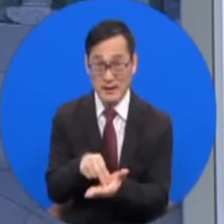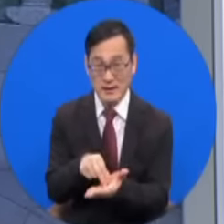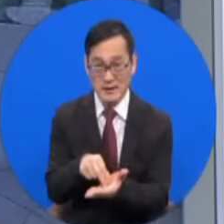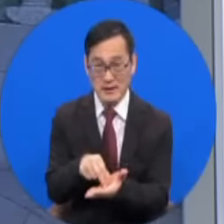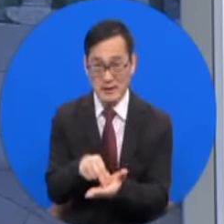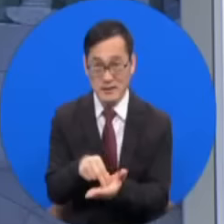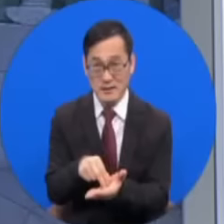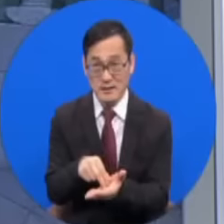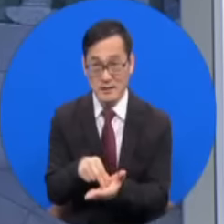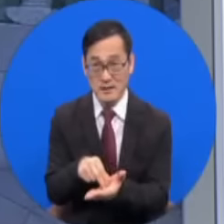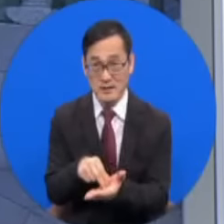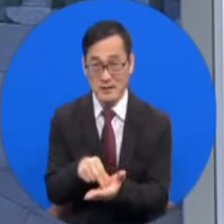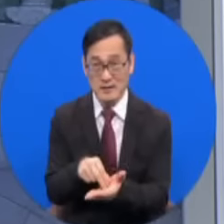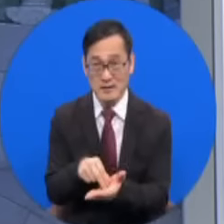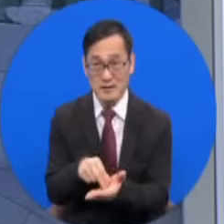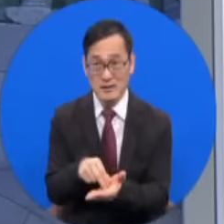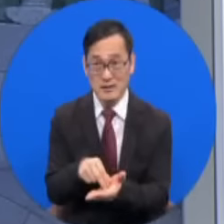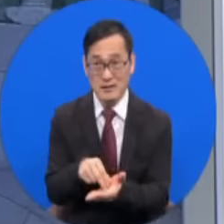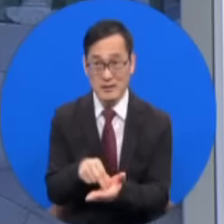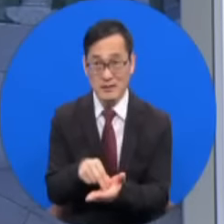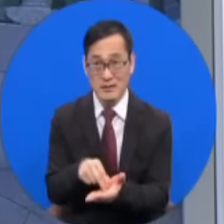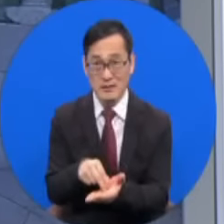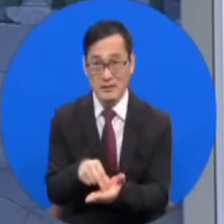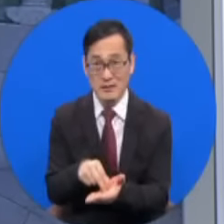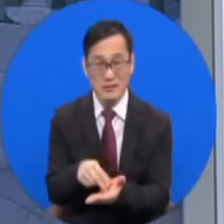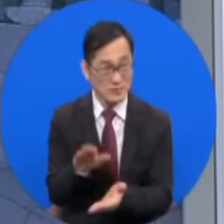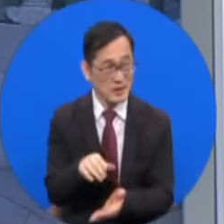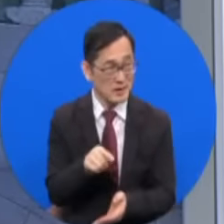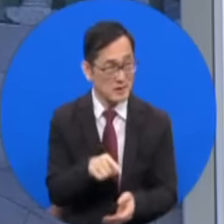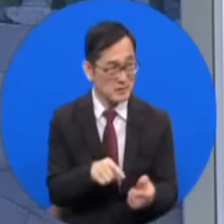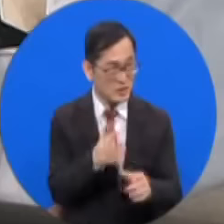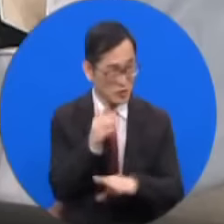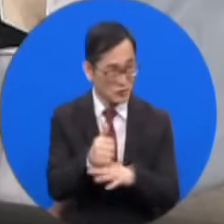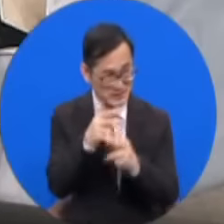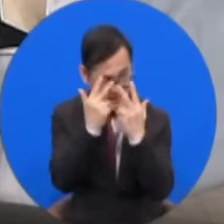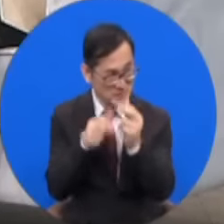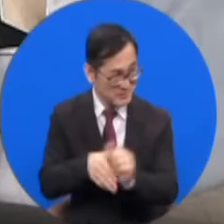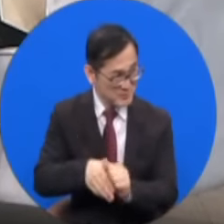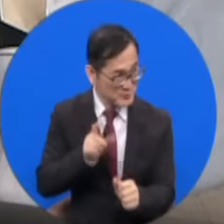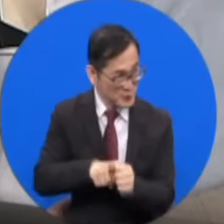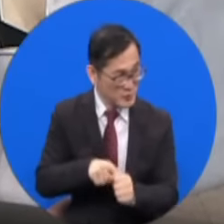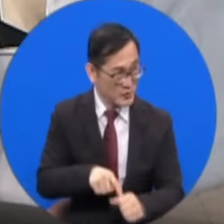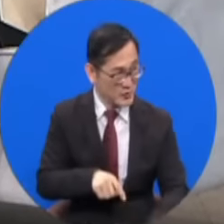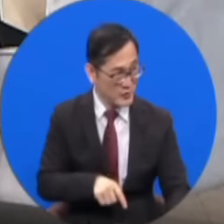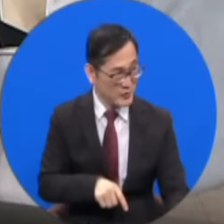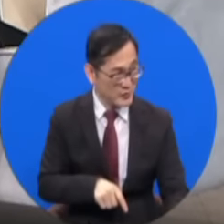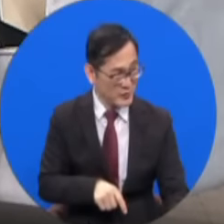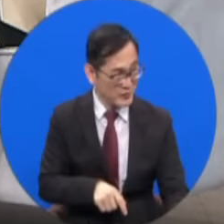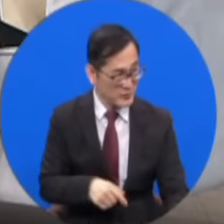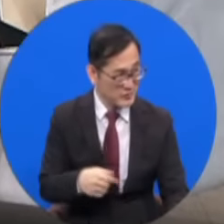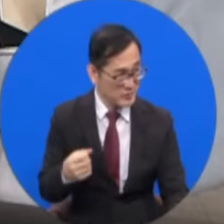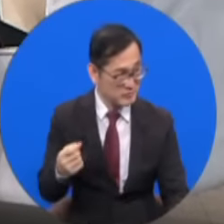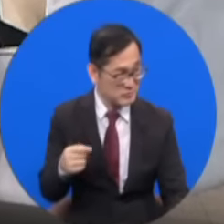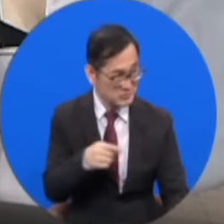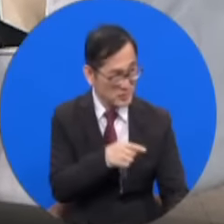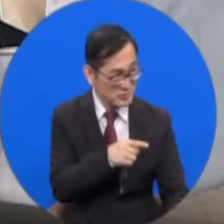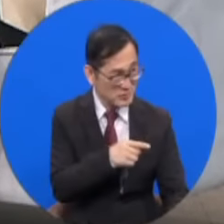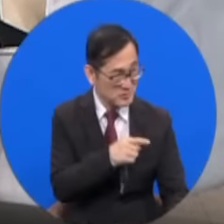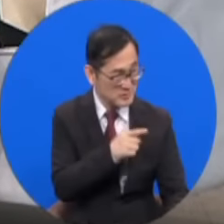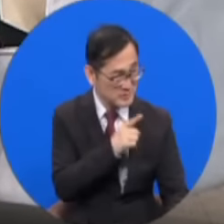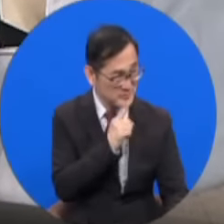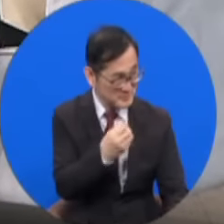어떤 국감 지의 내용인데 의도는 뻔하다라고 하면서 이왕 문제가 제기된 거 한번 보자라는